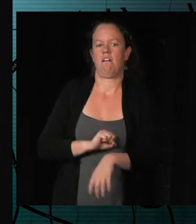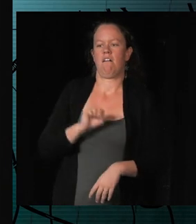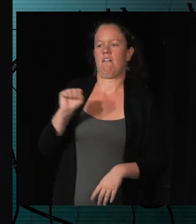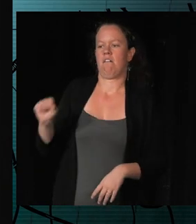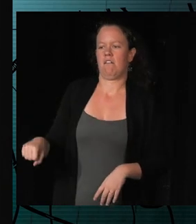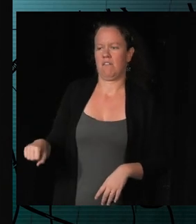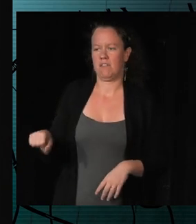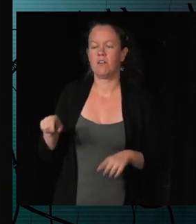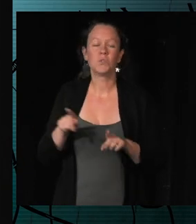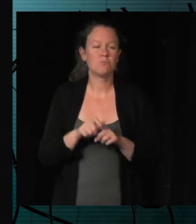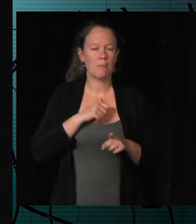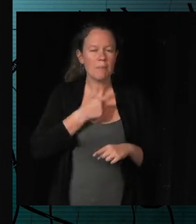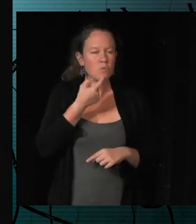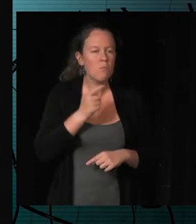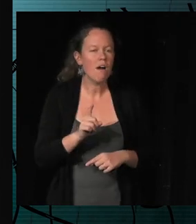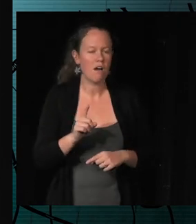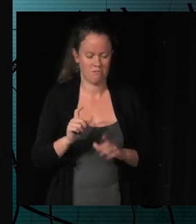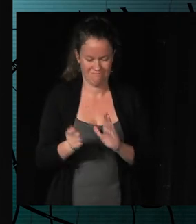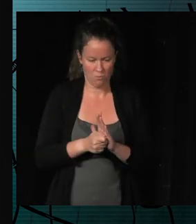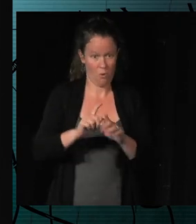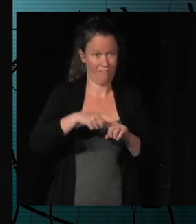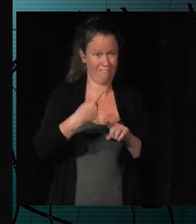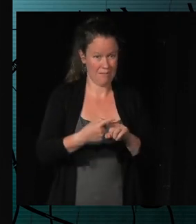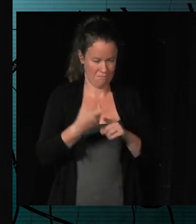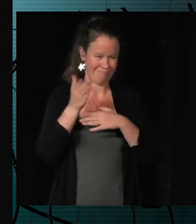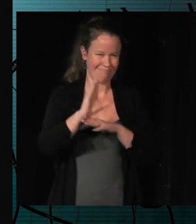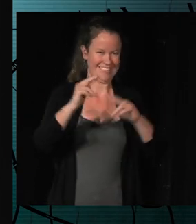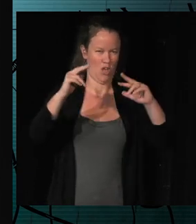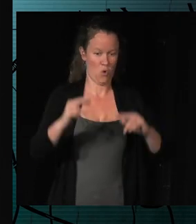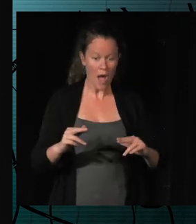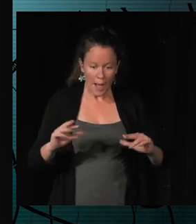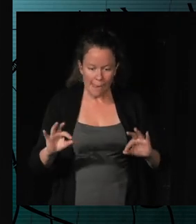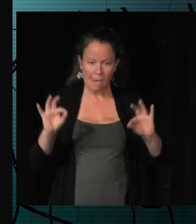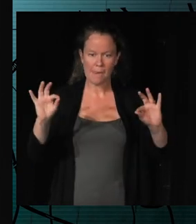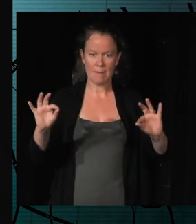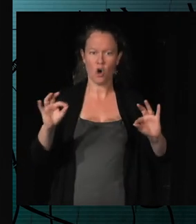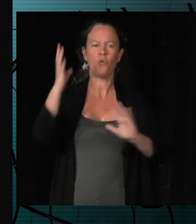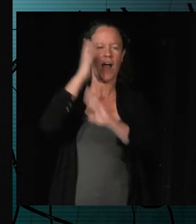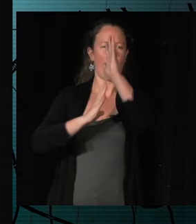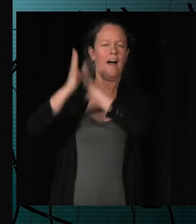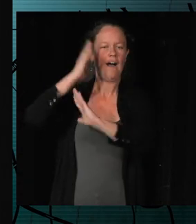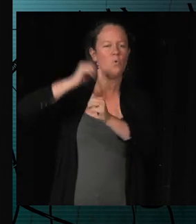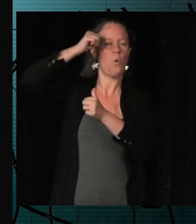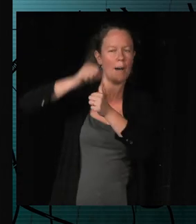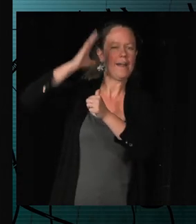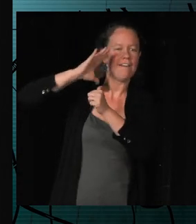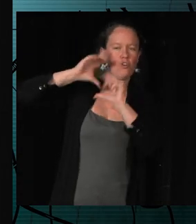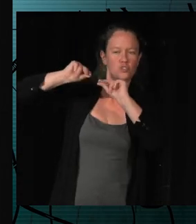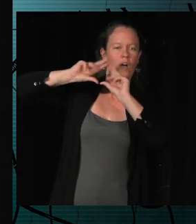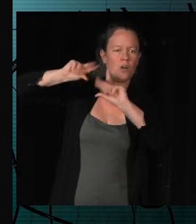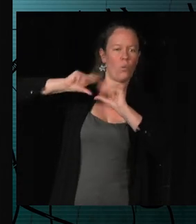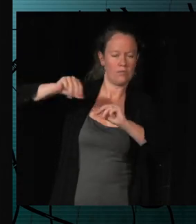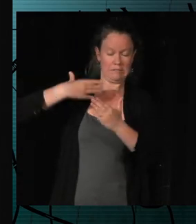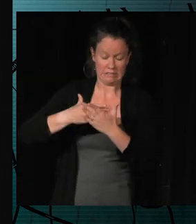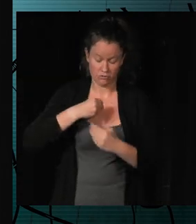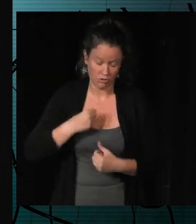antiashback au cinéma je trouve que c'est toujours révélateur d'une narration qui est foirée non mais c'est vrai en plus là hyper verbeux et tout vraiment pour moi c'est modèle de ce qu'il faut